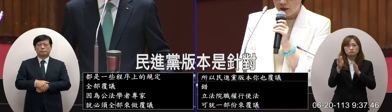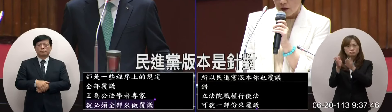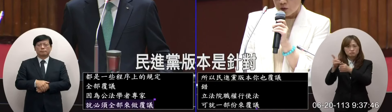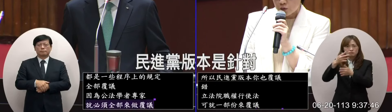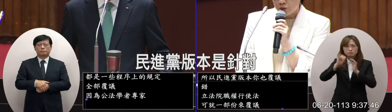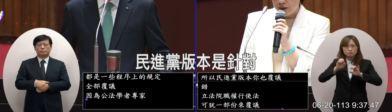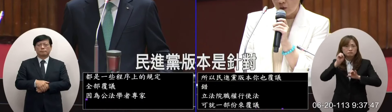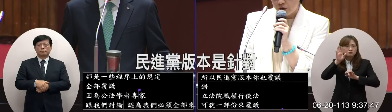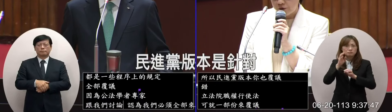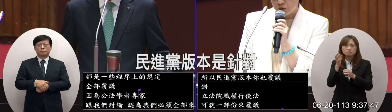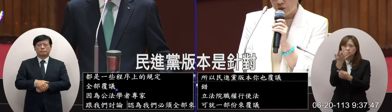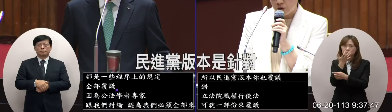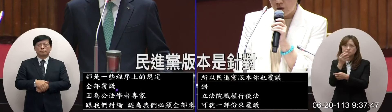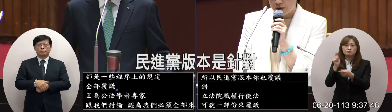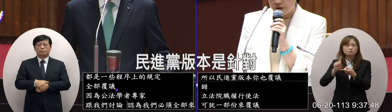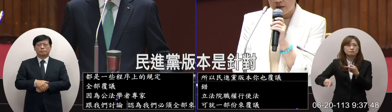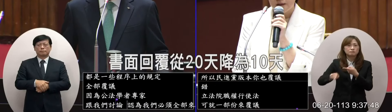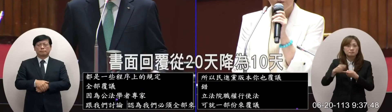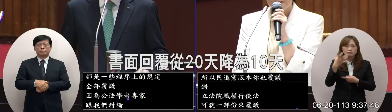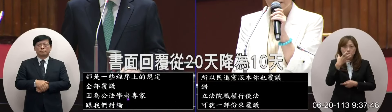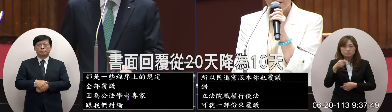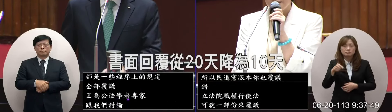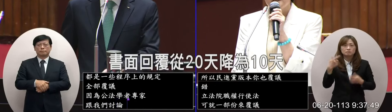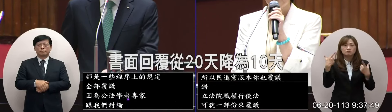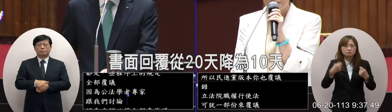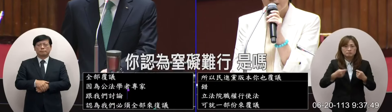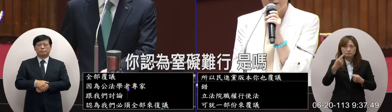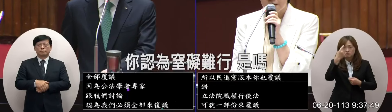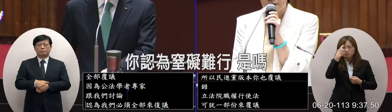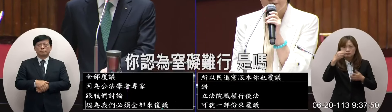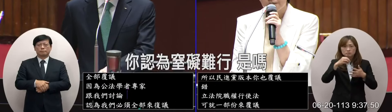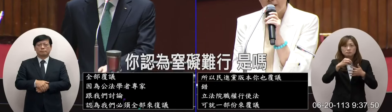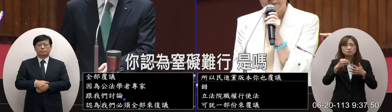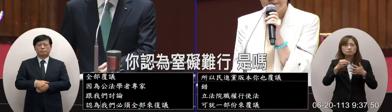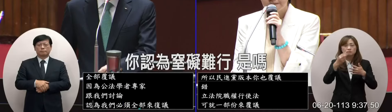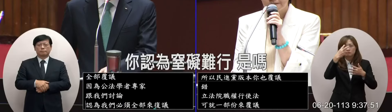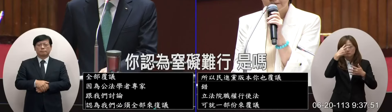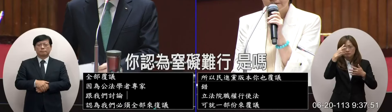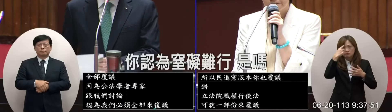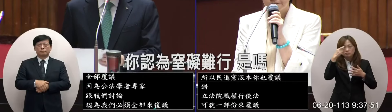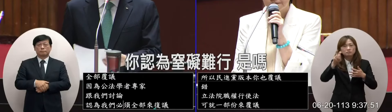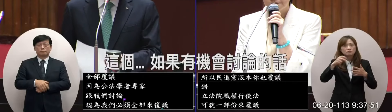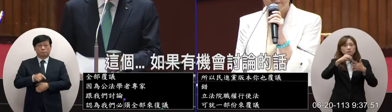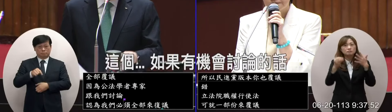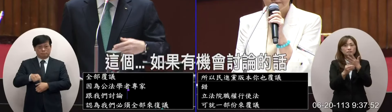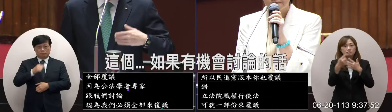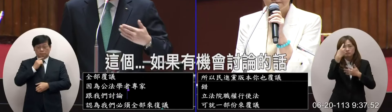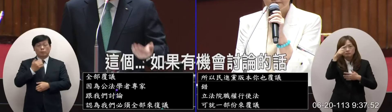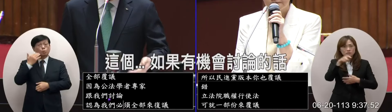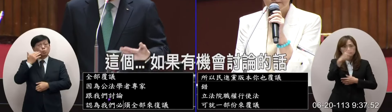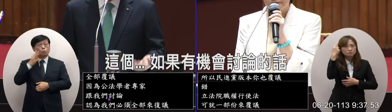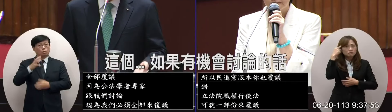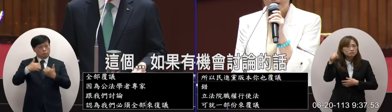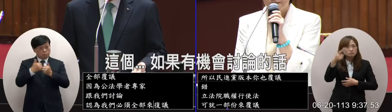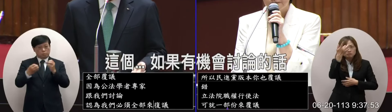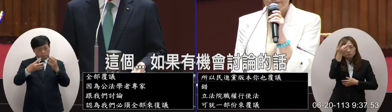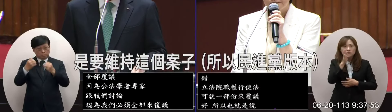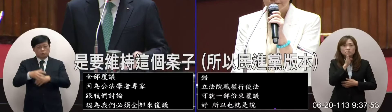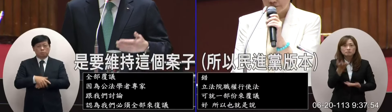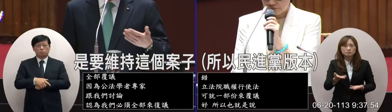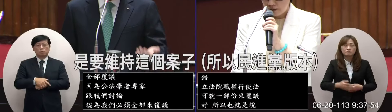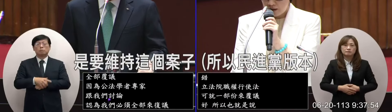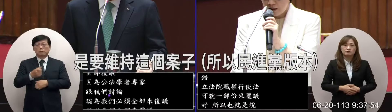是针对书面回复从20天降为10天，你认为挚爱难行是吗？ 这个如果有机会讨论的